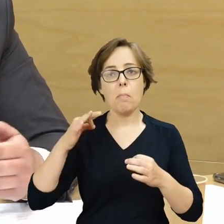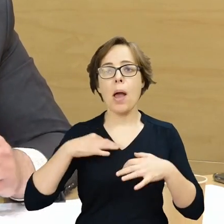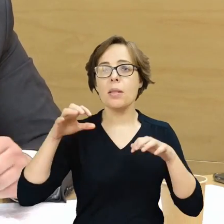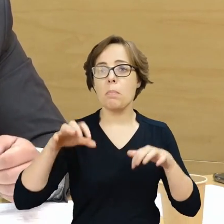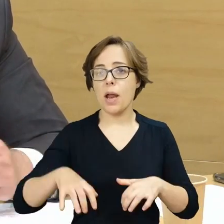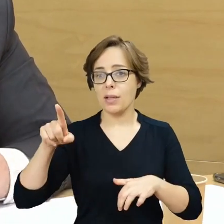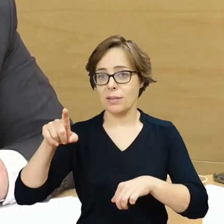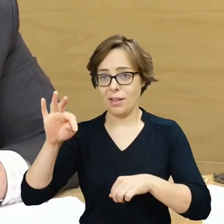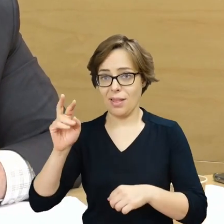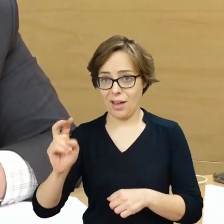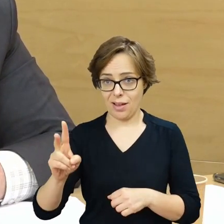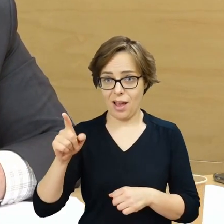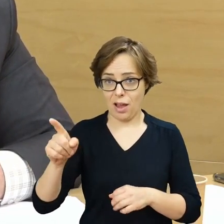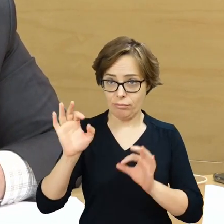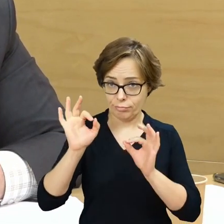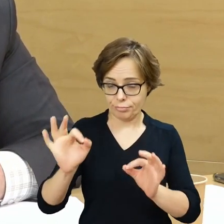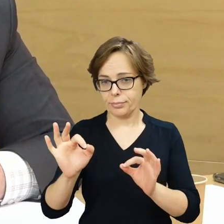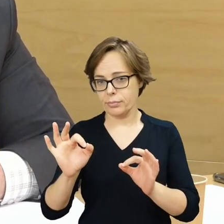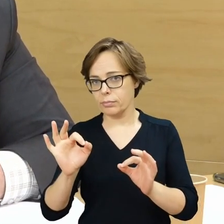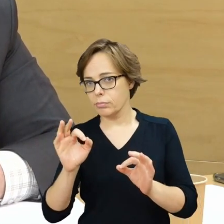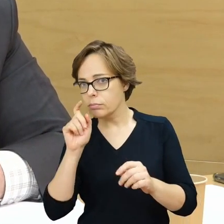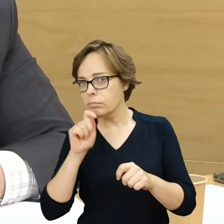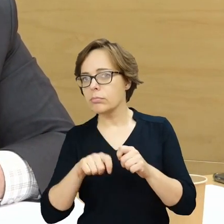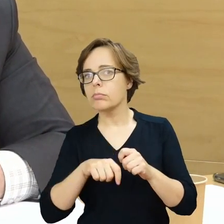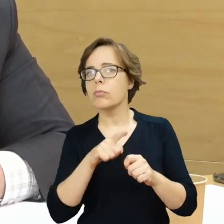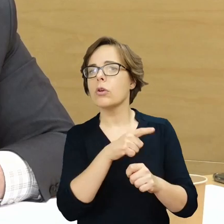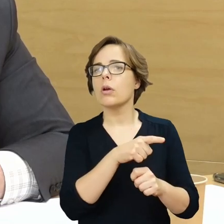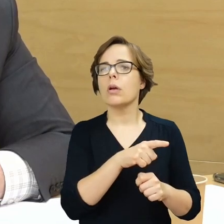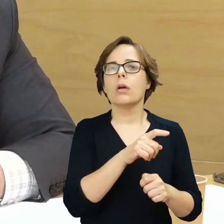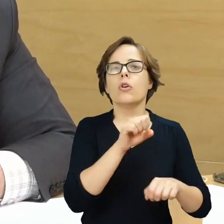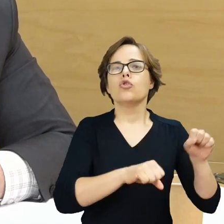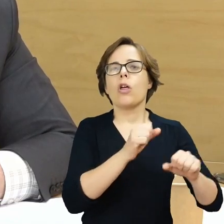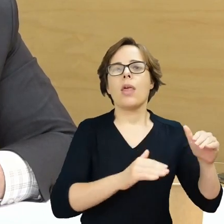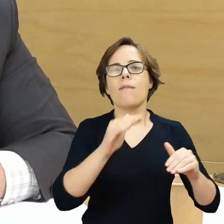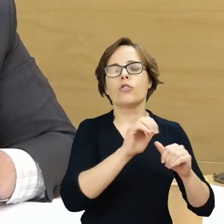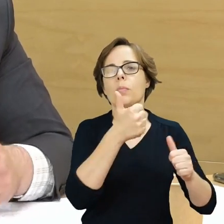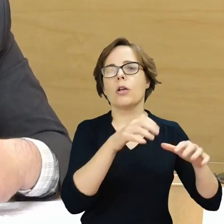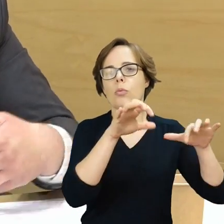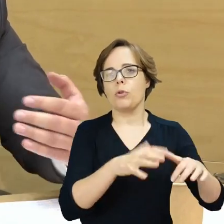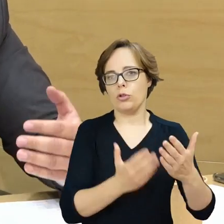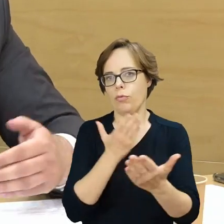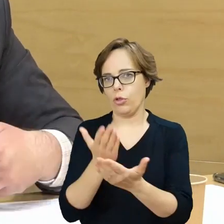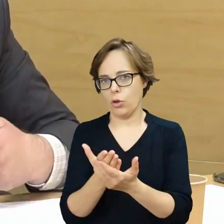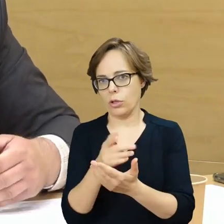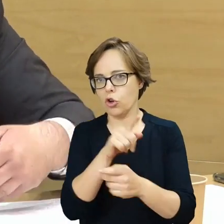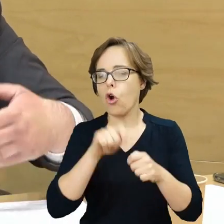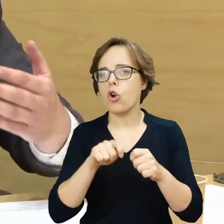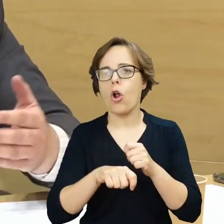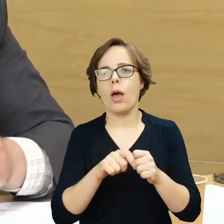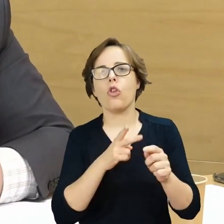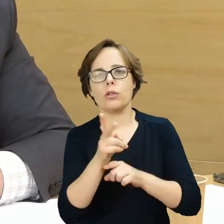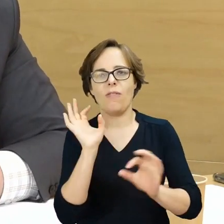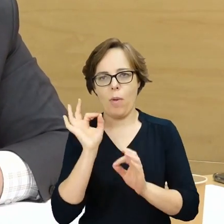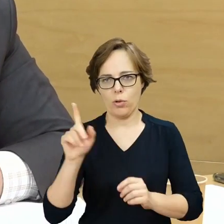o pierwszej prezes Sądu Najwyższego o kontrolę konstytucyjności ustawy o dostępie do informacji publicznej, skoro jest tak zacierpiona